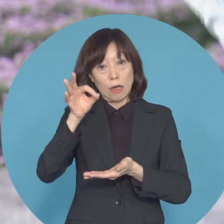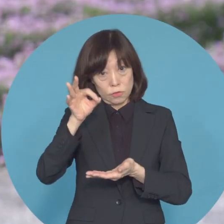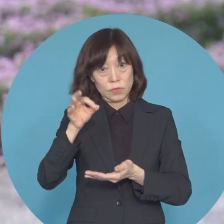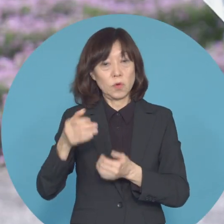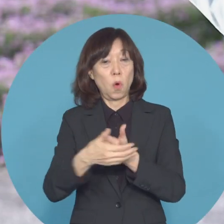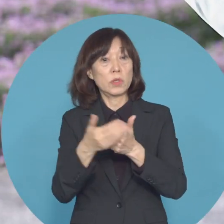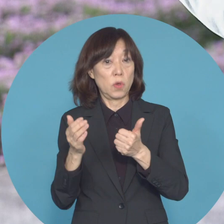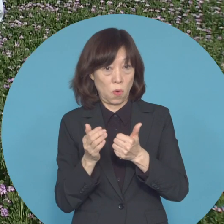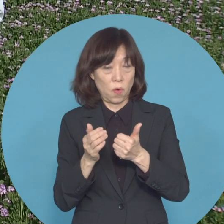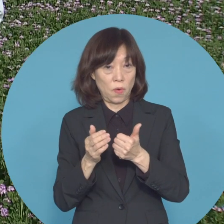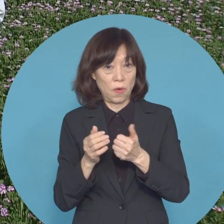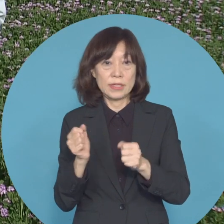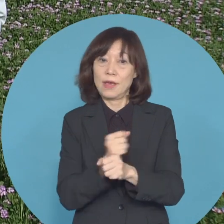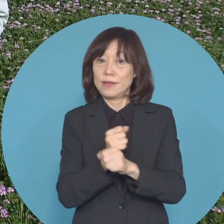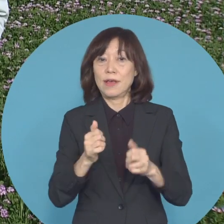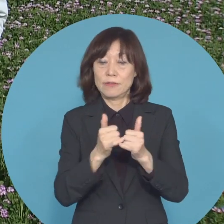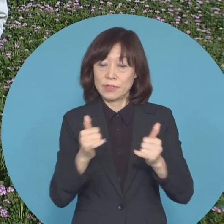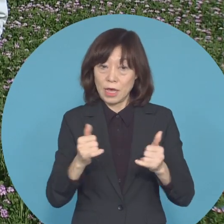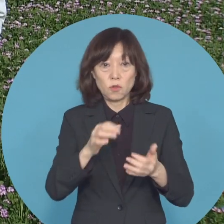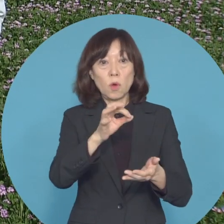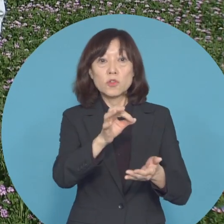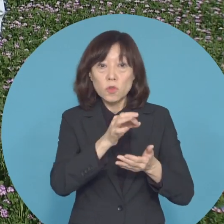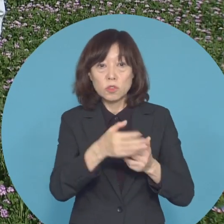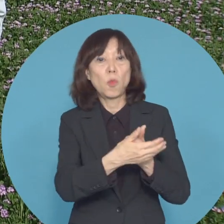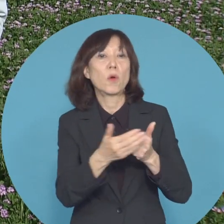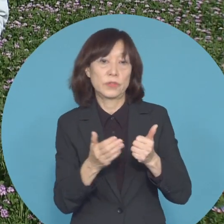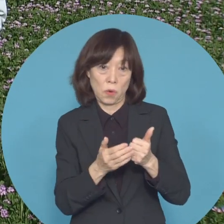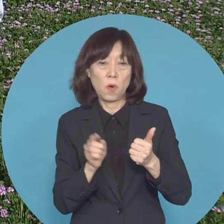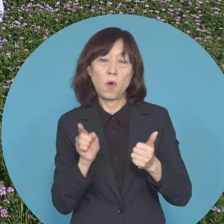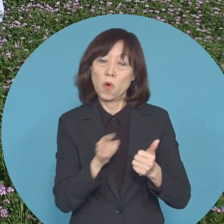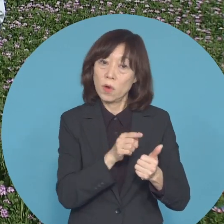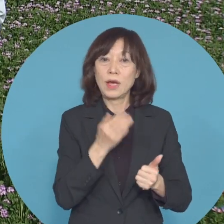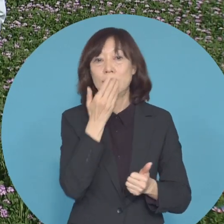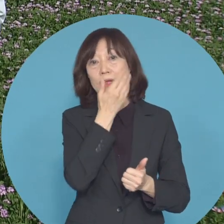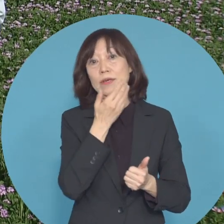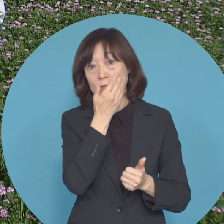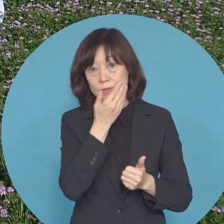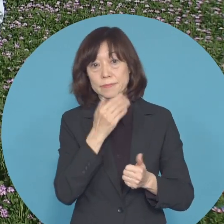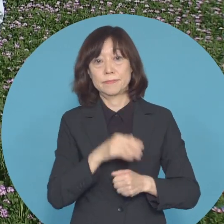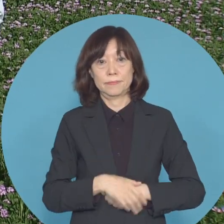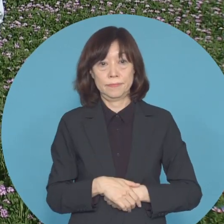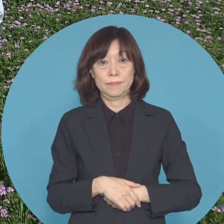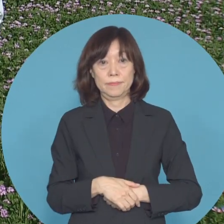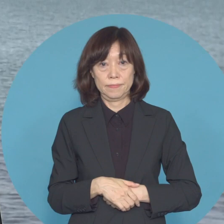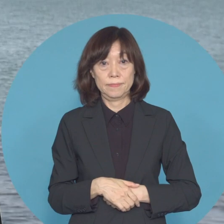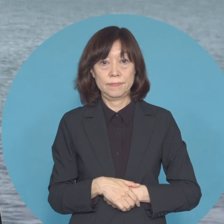障し、生産者の所得を保障することが大切です。